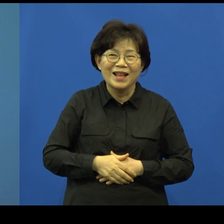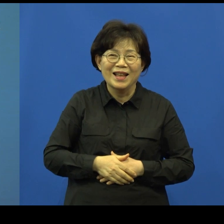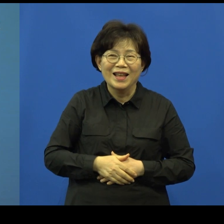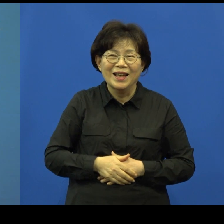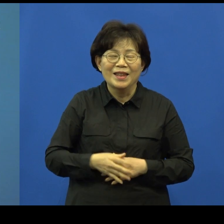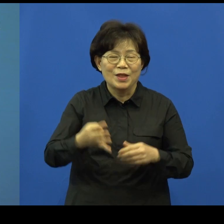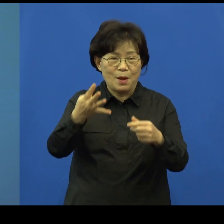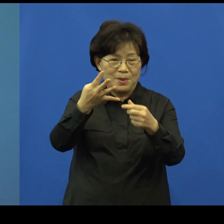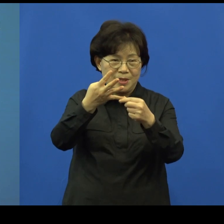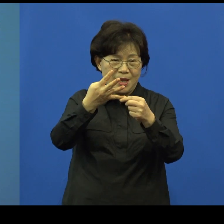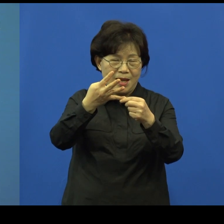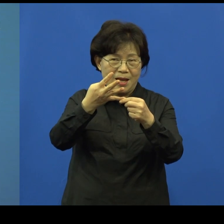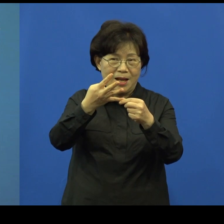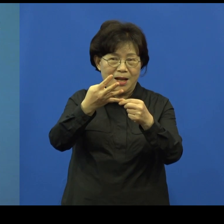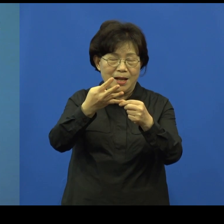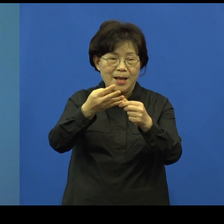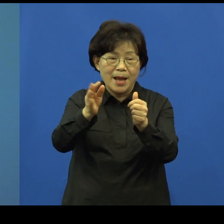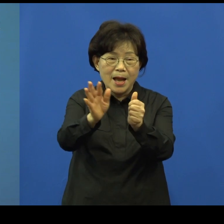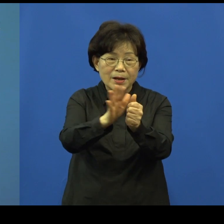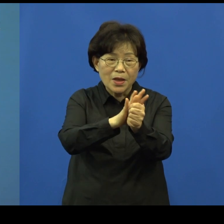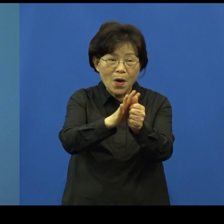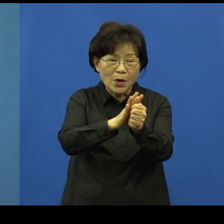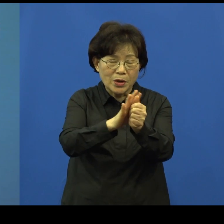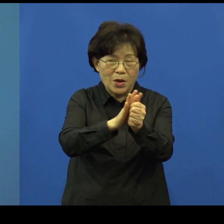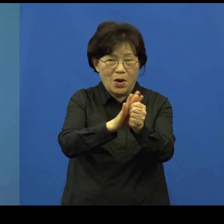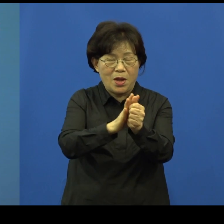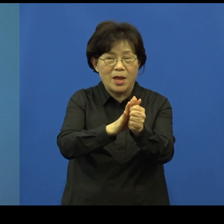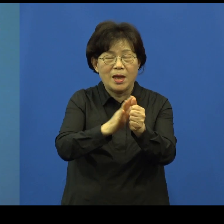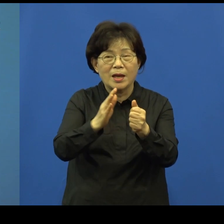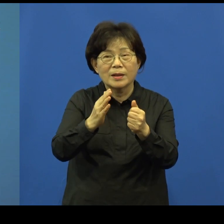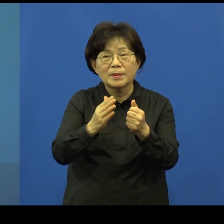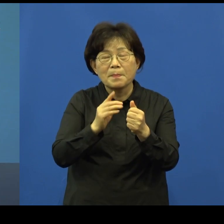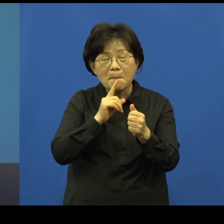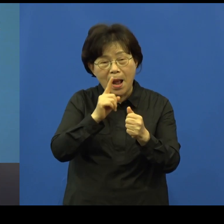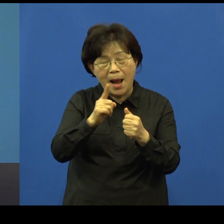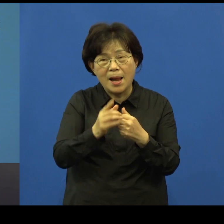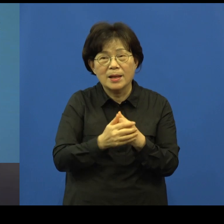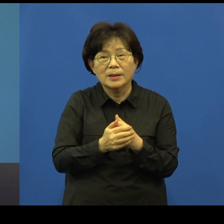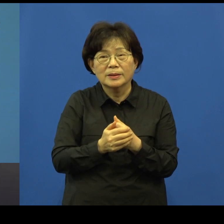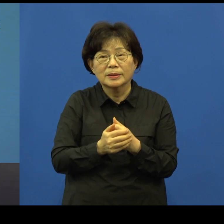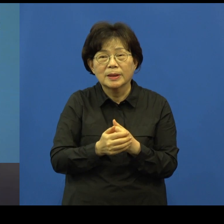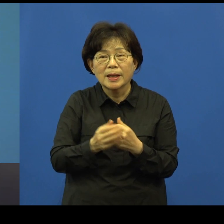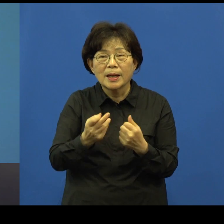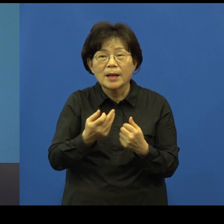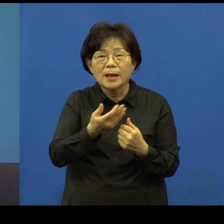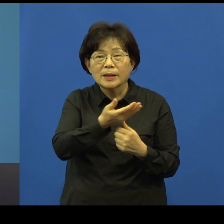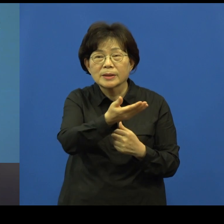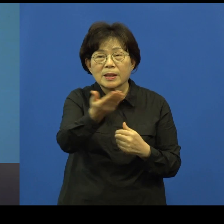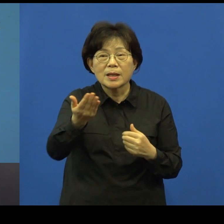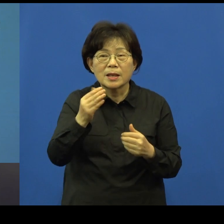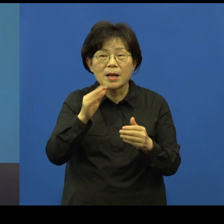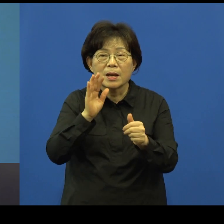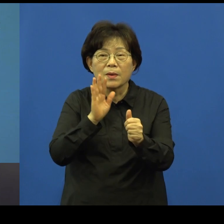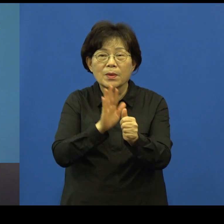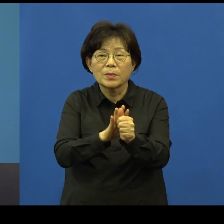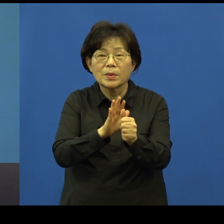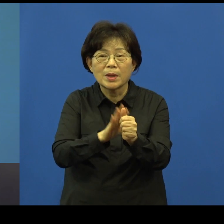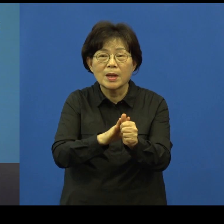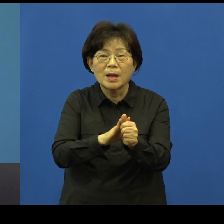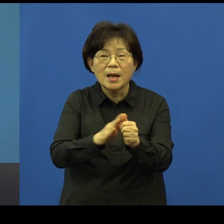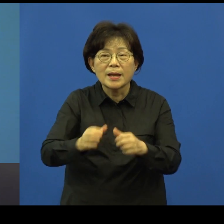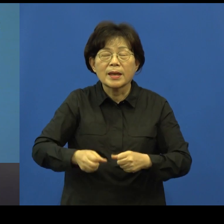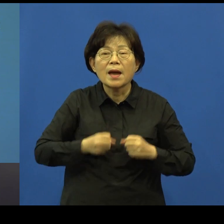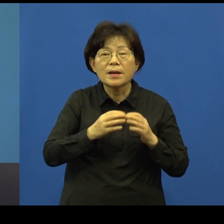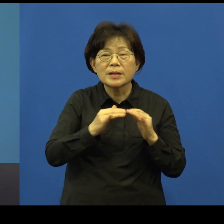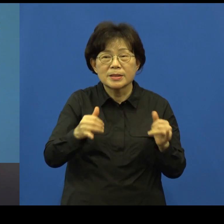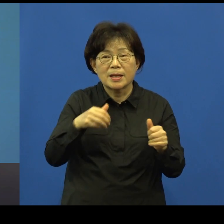자, 네 번째, 격려의 언어예요. 데살로전서 5장 14절에 또 형제들아 너희를 권면하노니 게으른 자들을